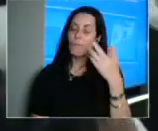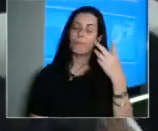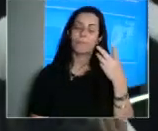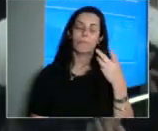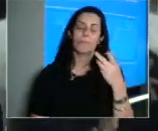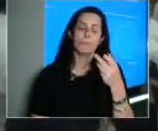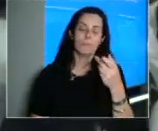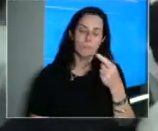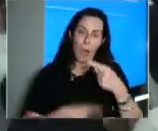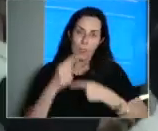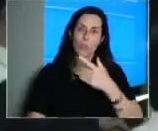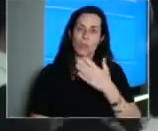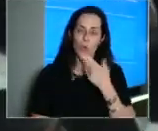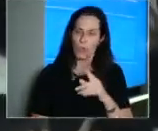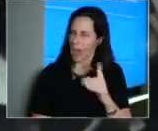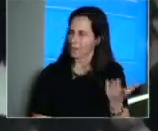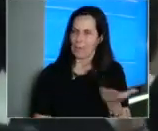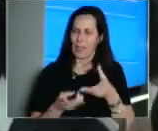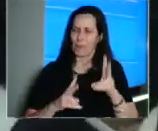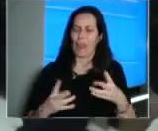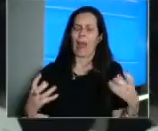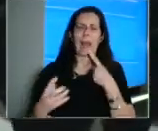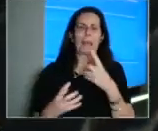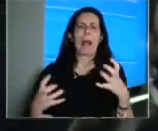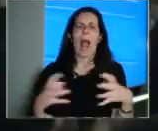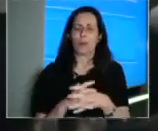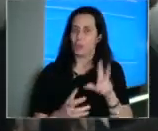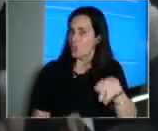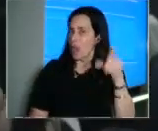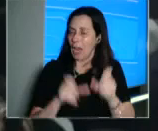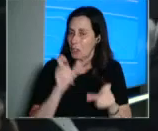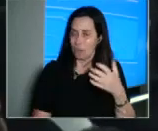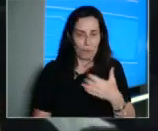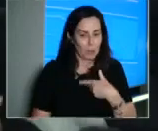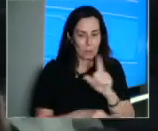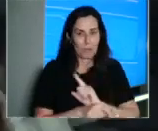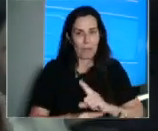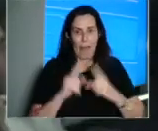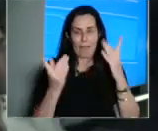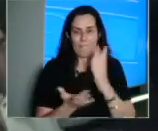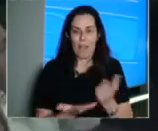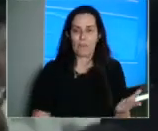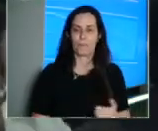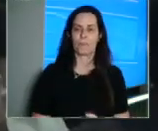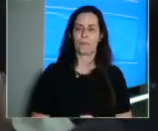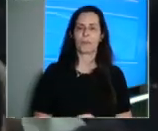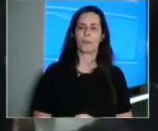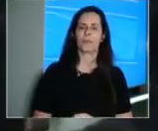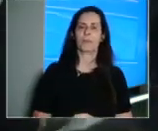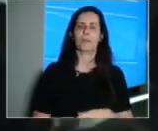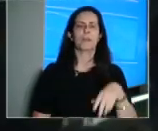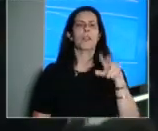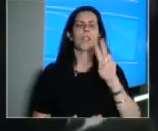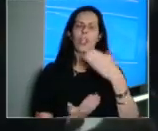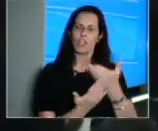המסורת היהודית הייתה רוצה. אז איך אפשר לאחד? הרי בסוף יש אנשים, ואנחנו בזמנים אחרים כבר. אז תראה, אתה יודע, יש